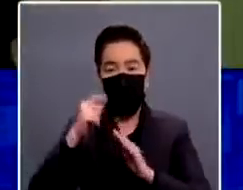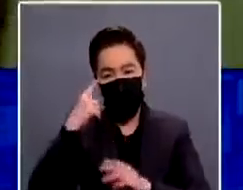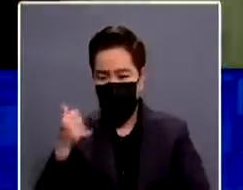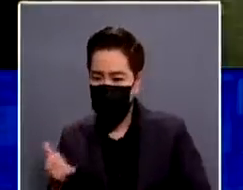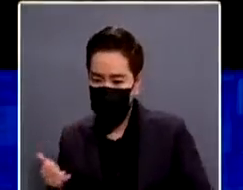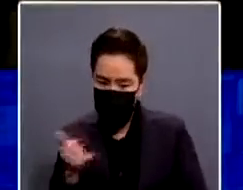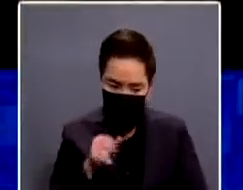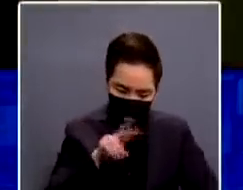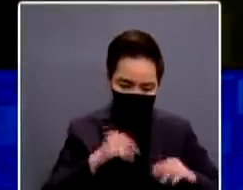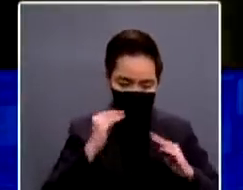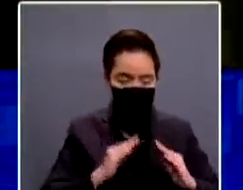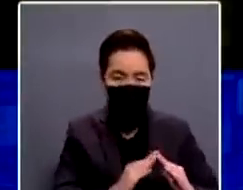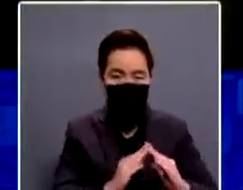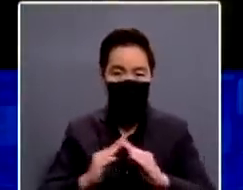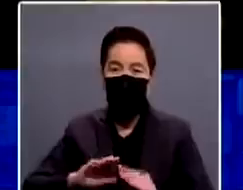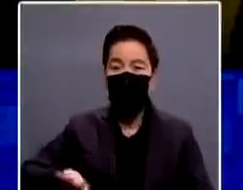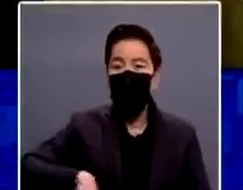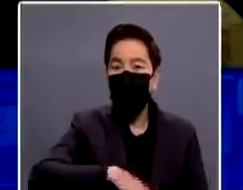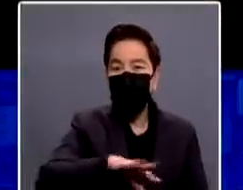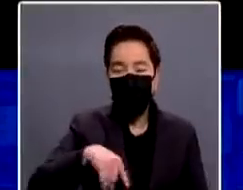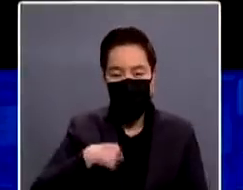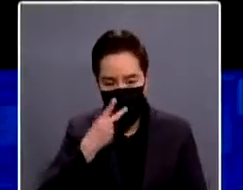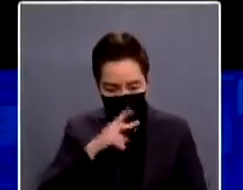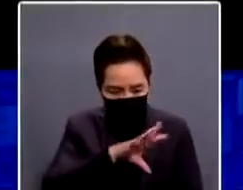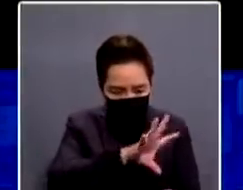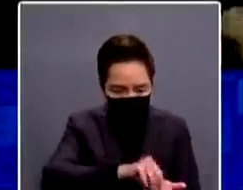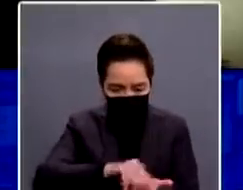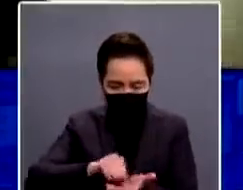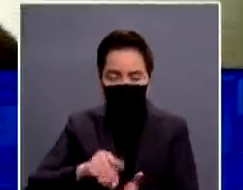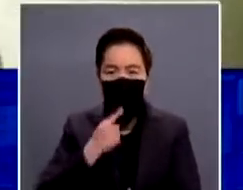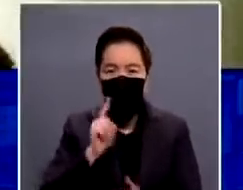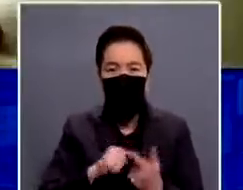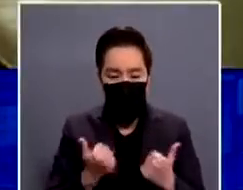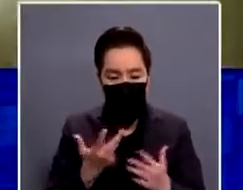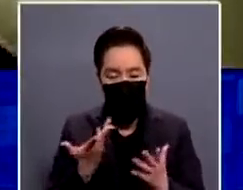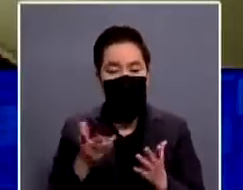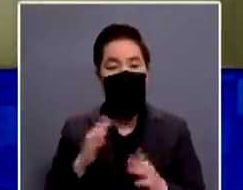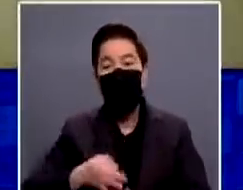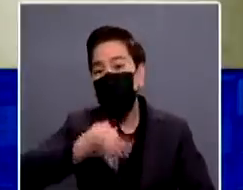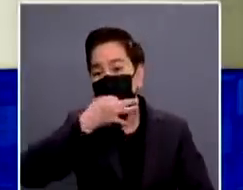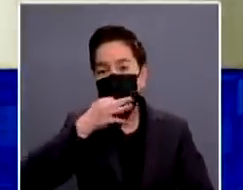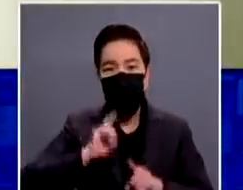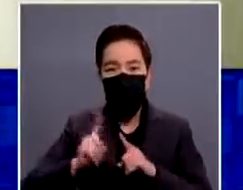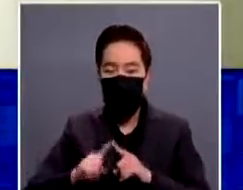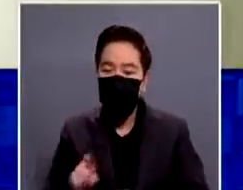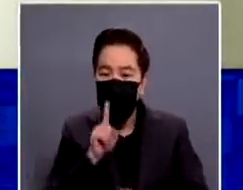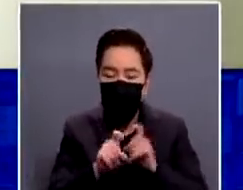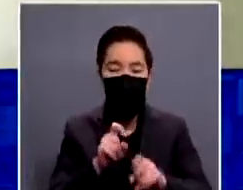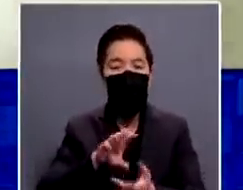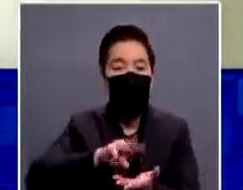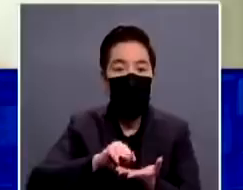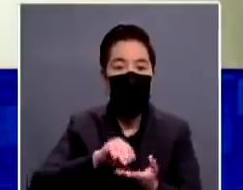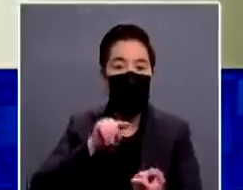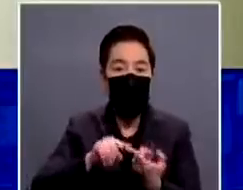งพื้นที่ไปที่หมู่บ้านห้วยฝักดาบนะคะเพื่อไปเก็บข้อมูลอีกครั้งแล้วก็นำสหวิชาชีพค่ะไปซักถามข้อมูล